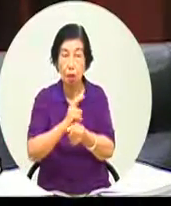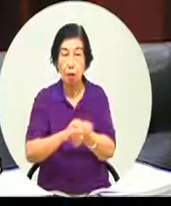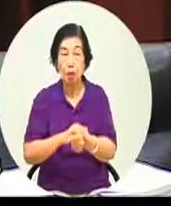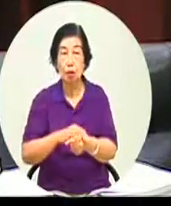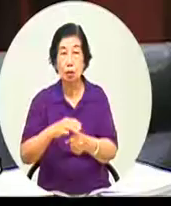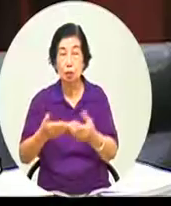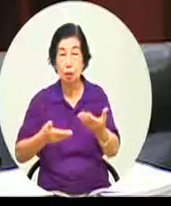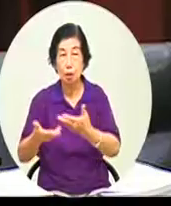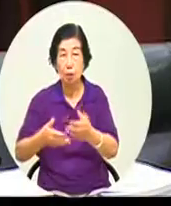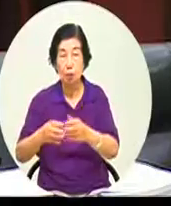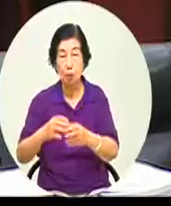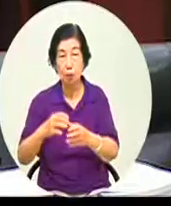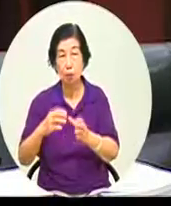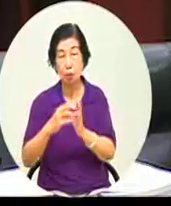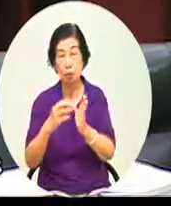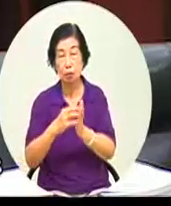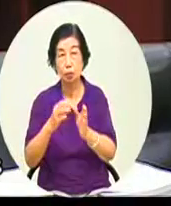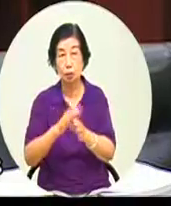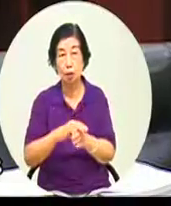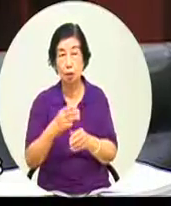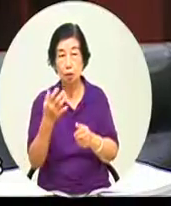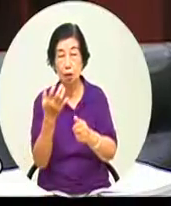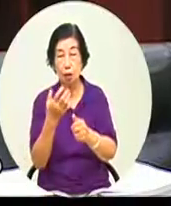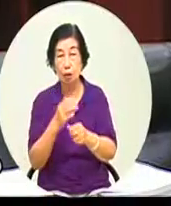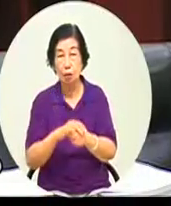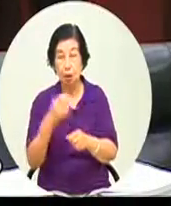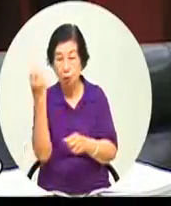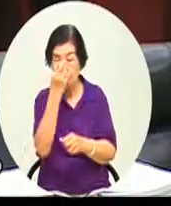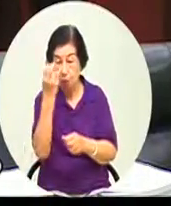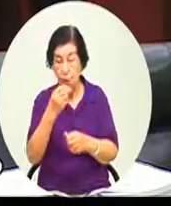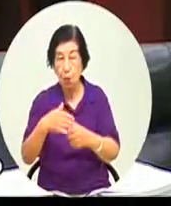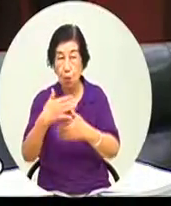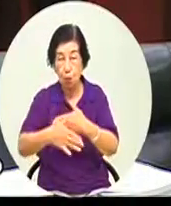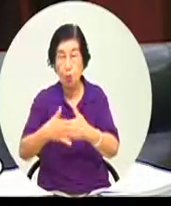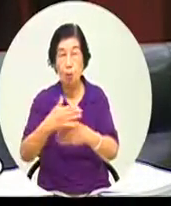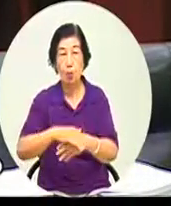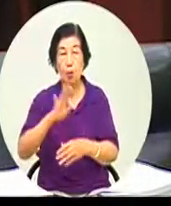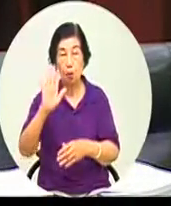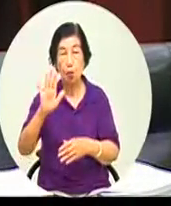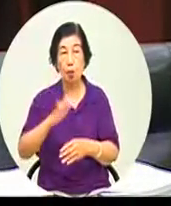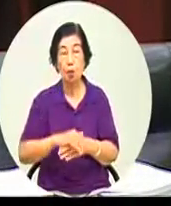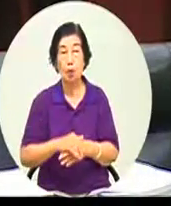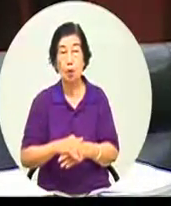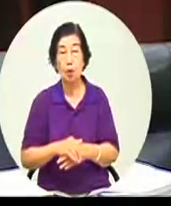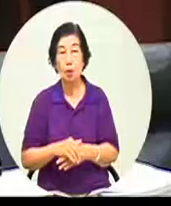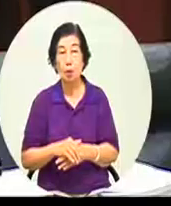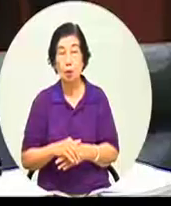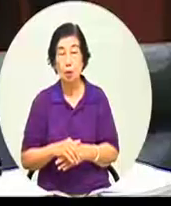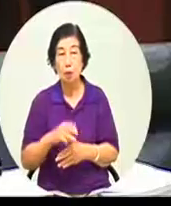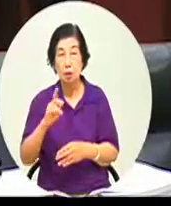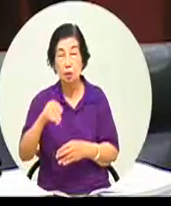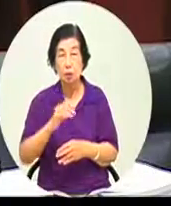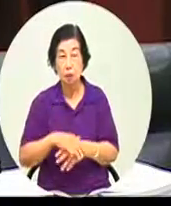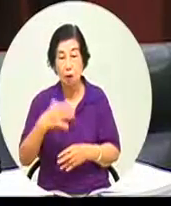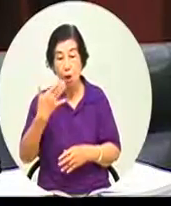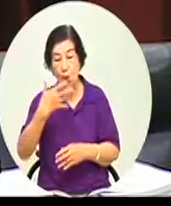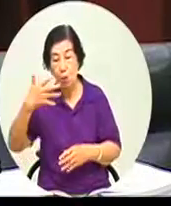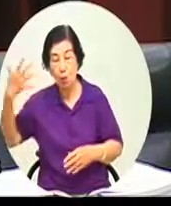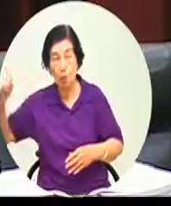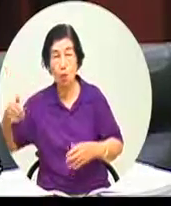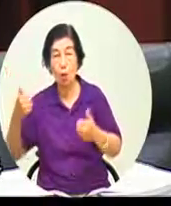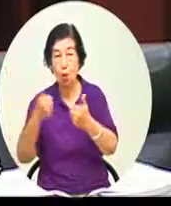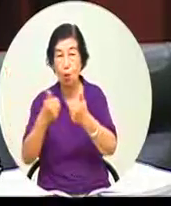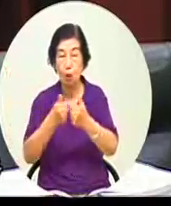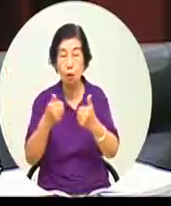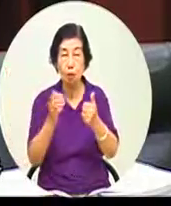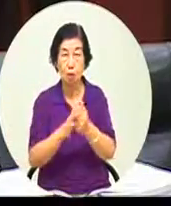记阵高雄市的时候，拢伫遐办那个藤枝音乐会嘛，真正客啦。所以讲伫遮吼，我觉得